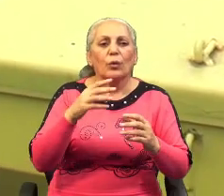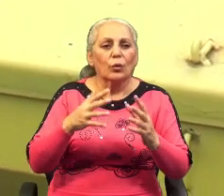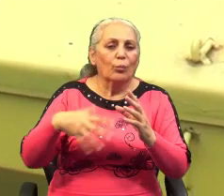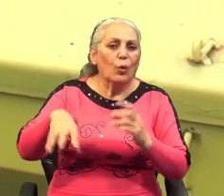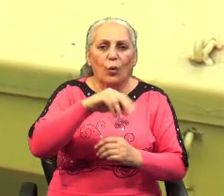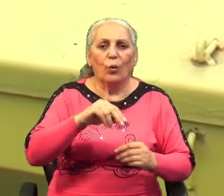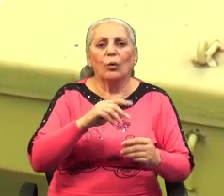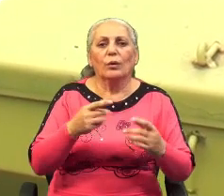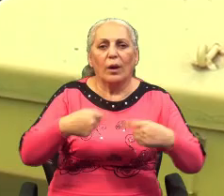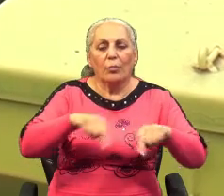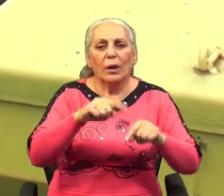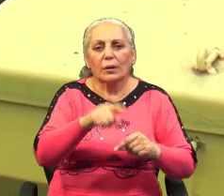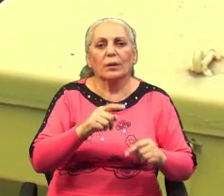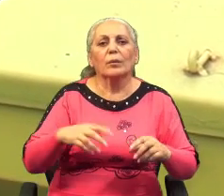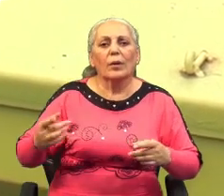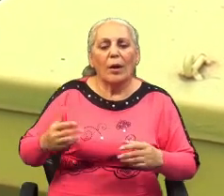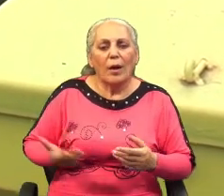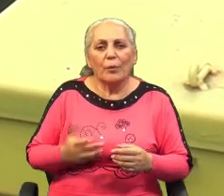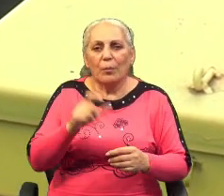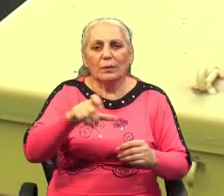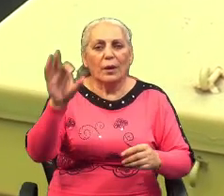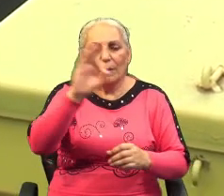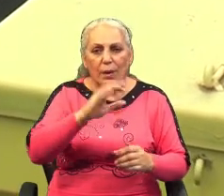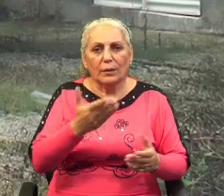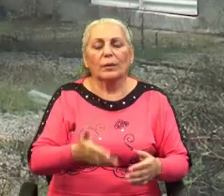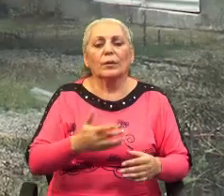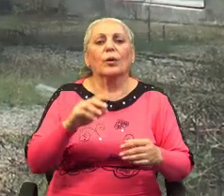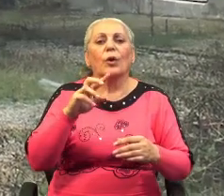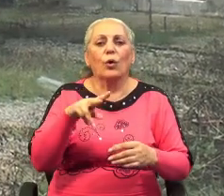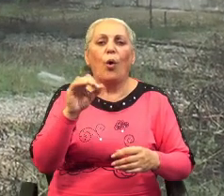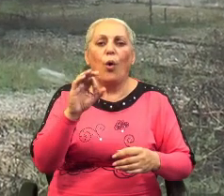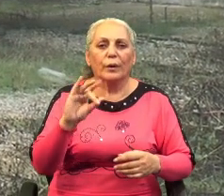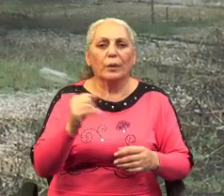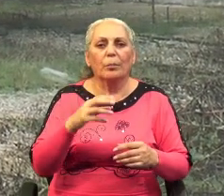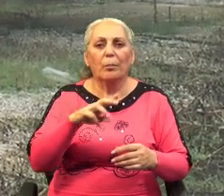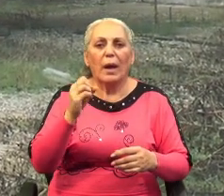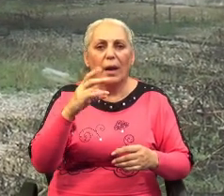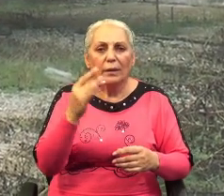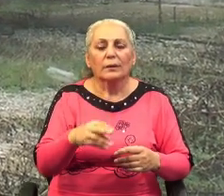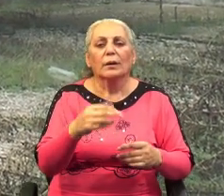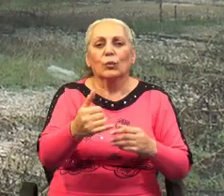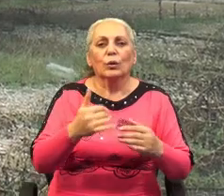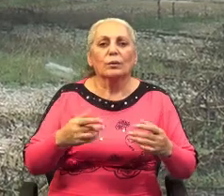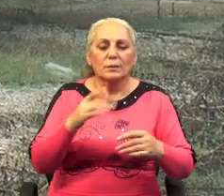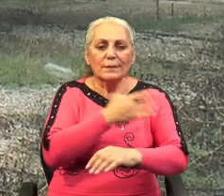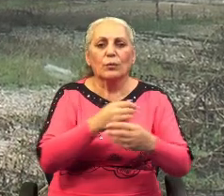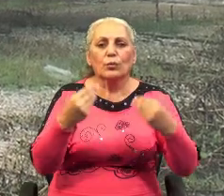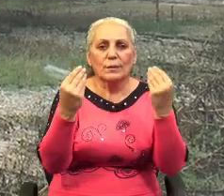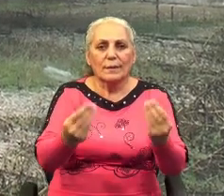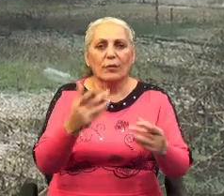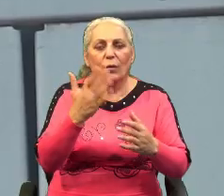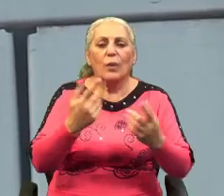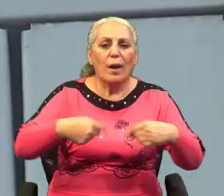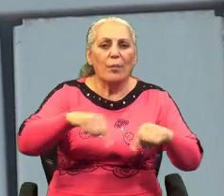բնակավայրերի բնակչության համար է։ Լոռի բերդ խոշորացված համայնքում աշխատանքներ չլինելու դեպքում էլ ծառայություններ են մատուցվում այլ